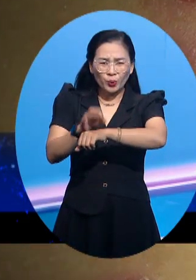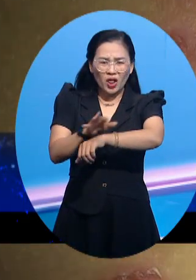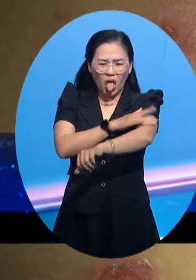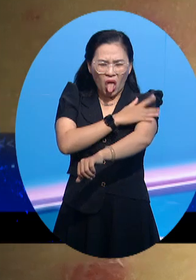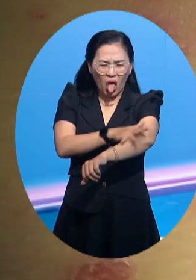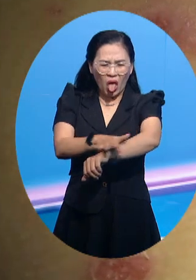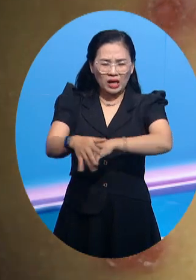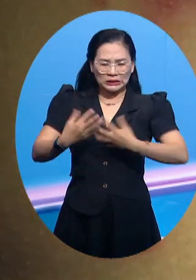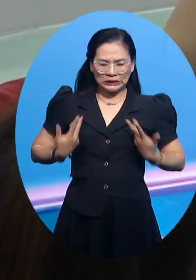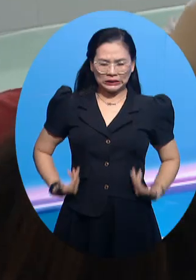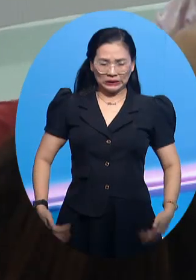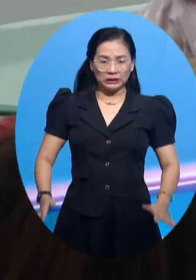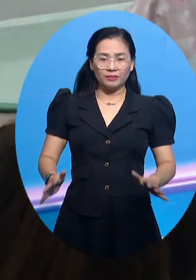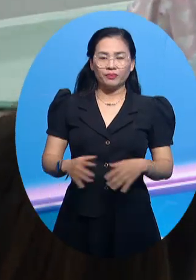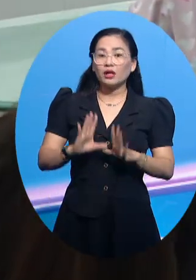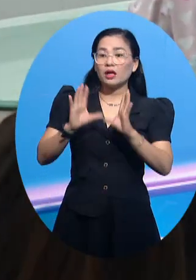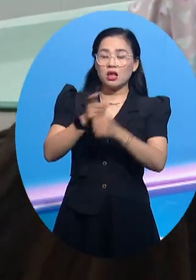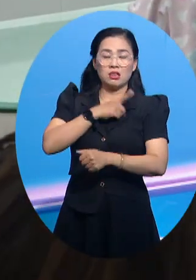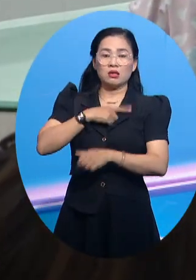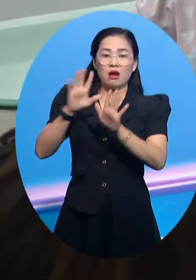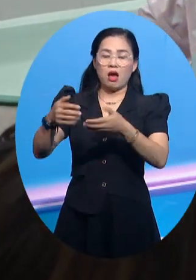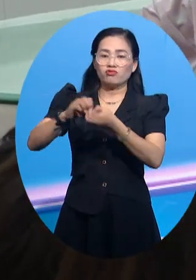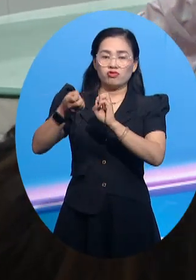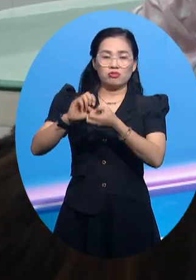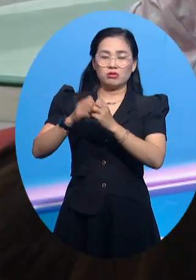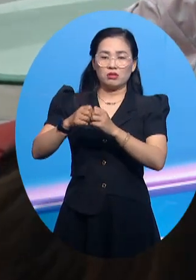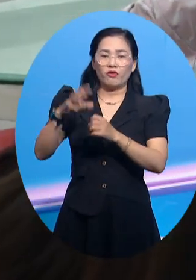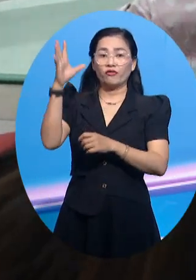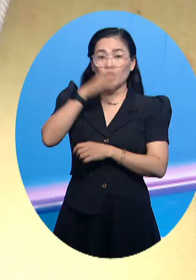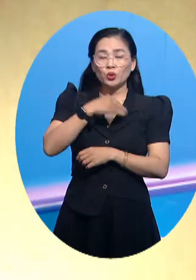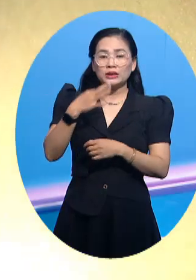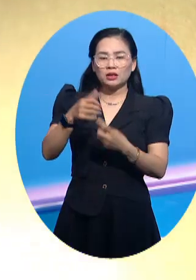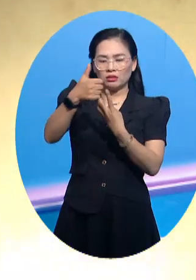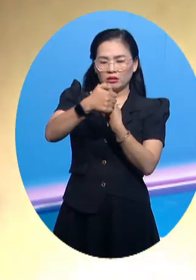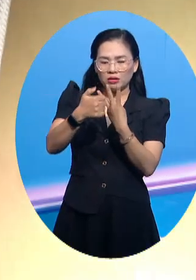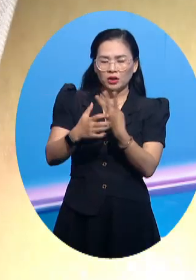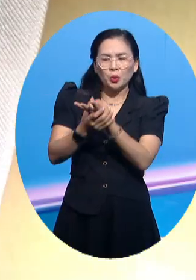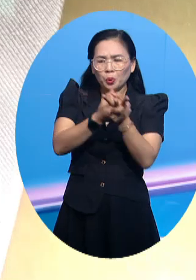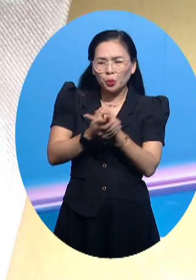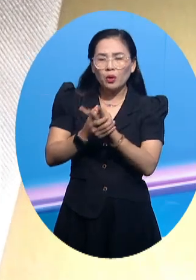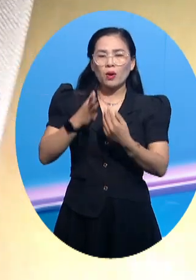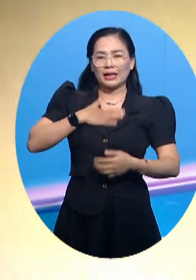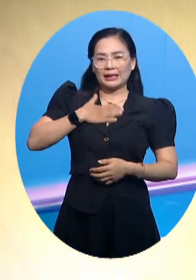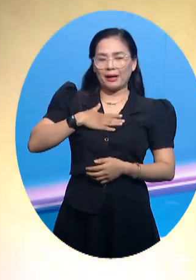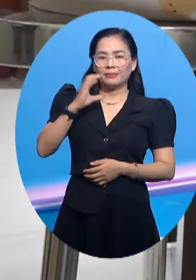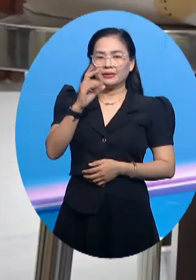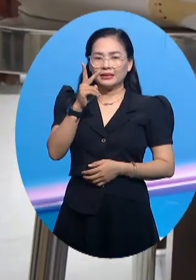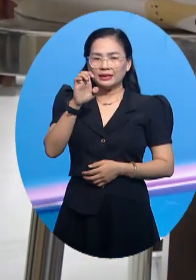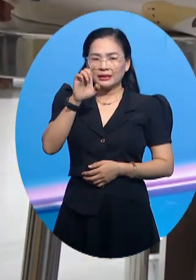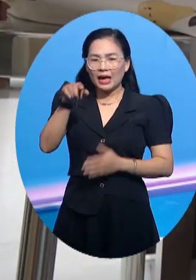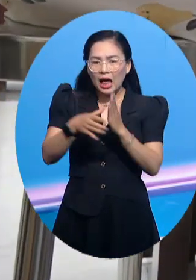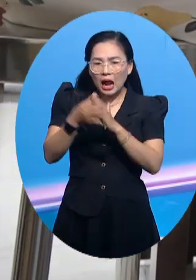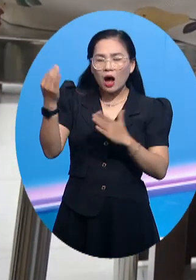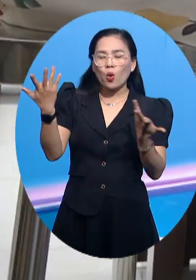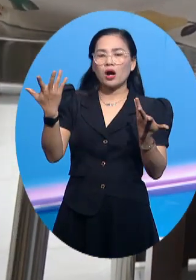vùng cơ thể. Có trường hợp gia đình đã tự điều trị tại nhà bằng các phương pháp dân gian như khoáng nhang, tắm lá chè xanh, lá khế, uống thuốc